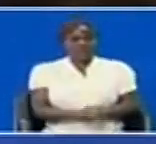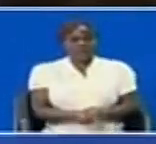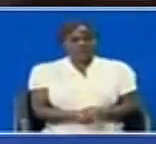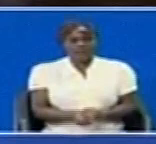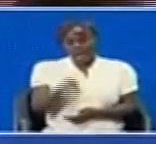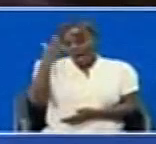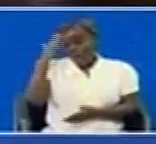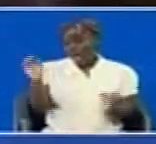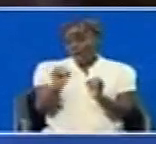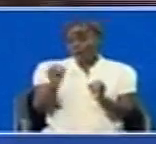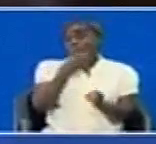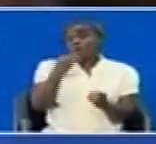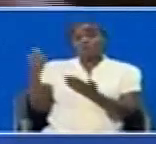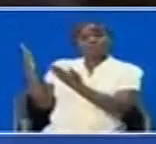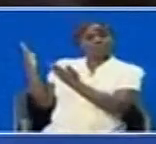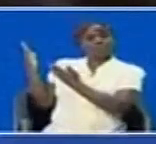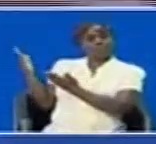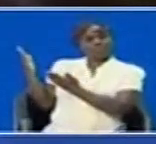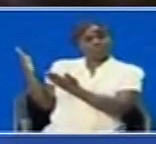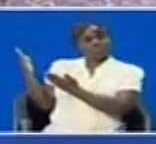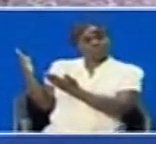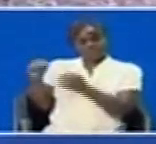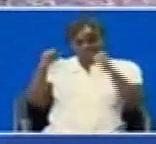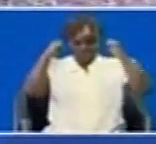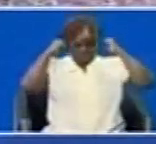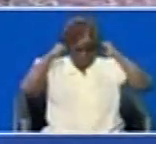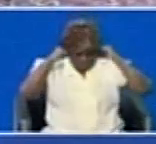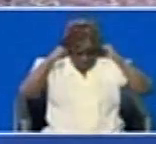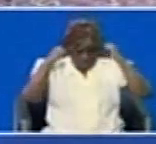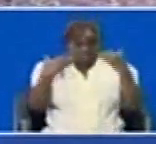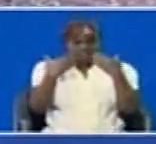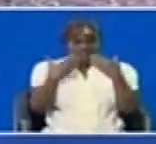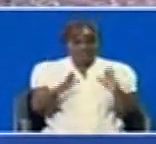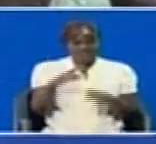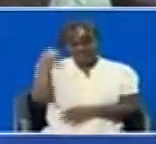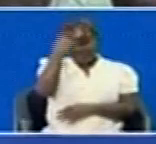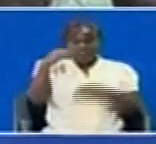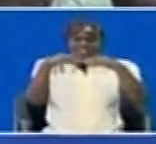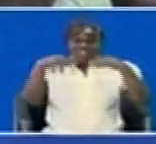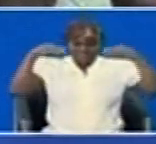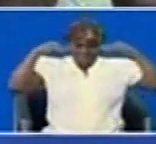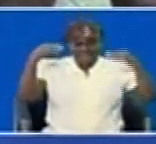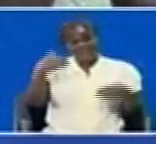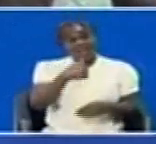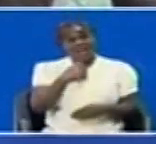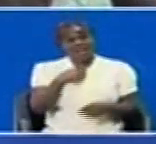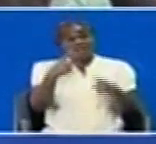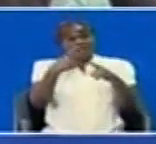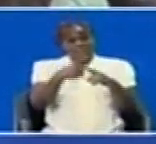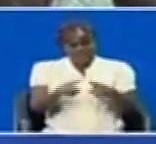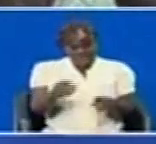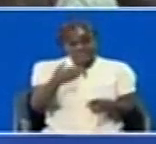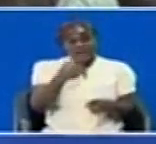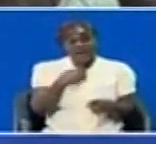Usilolijua ni kwamba huyu bwana ni kisu kilichopata masomoni. Usoni anatabasamu, ila moyoni mwake amebeba